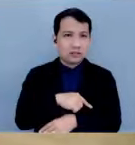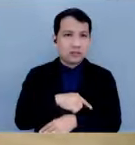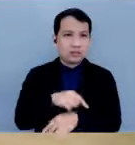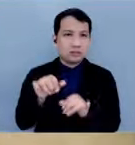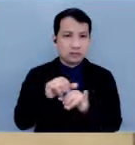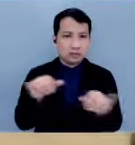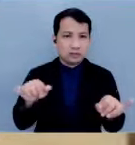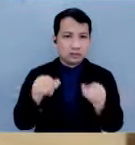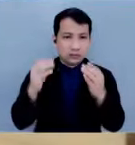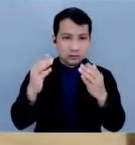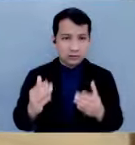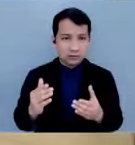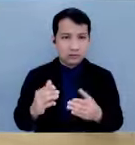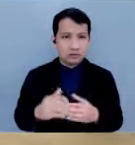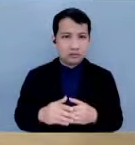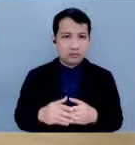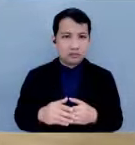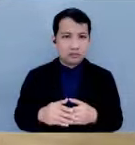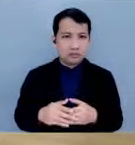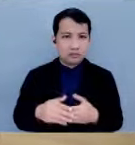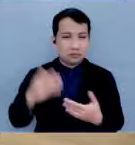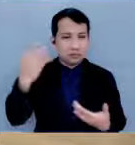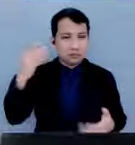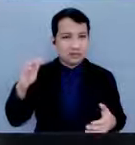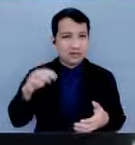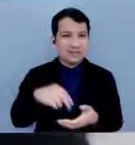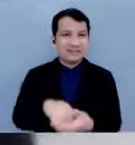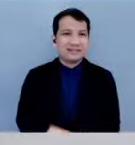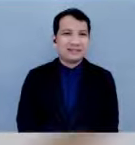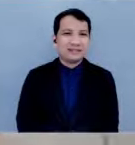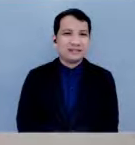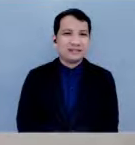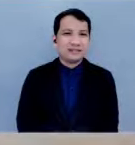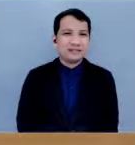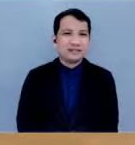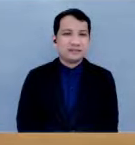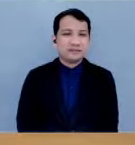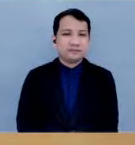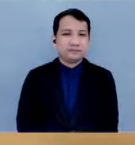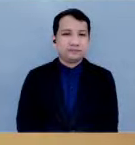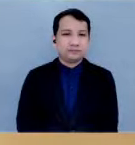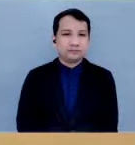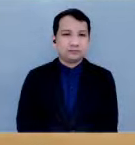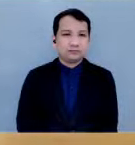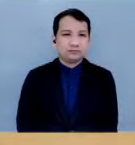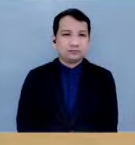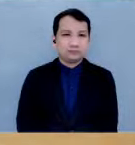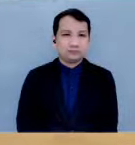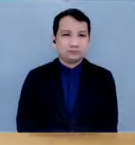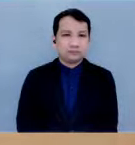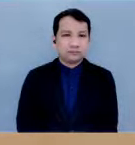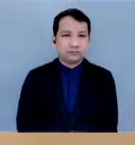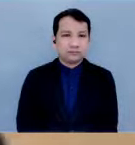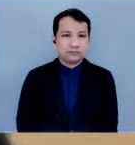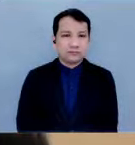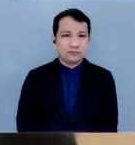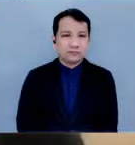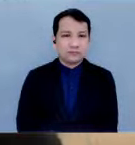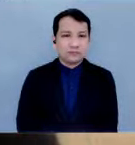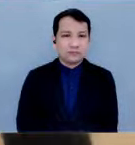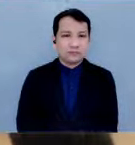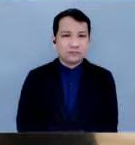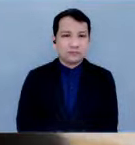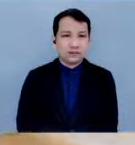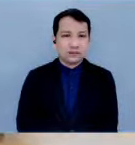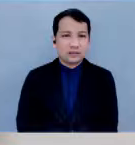teka, ballroom. Yeah. Oh, kita natin kanina, K-pop, tapos may hip-hop, ito, ballroom pa. Yes.